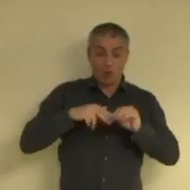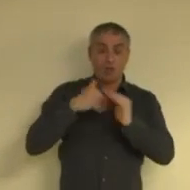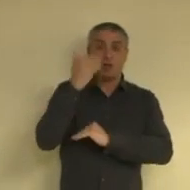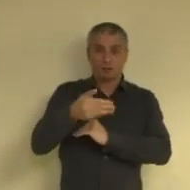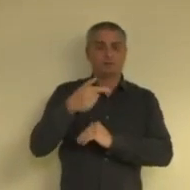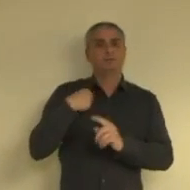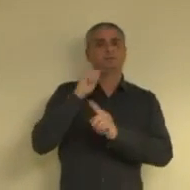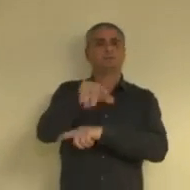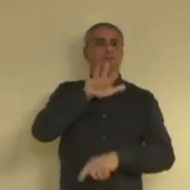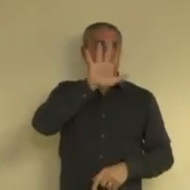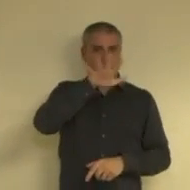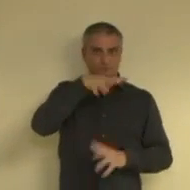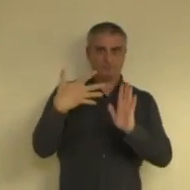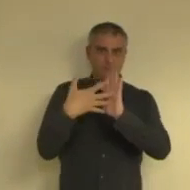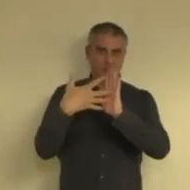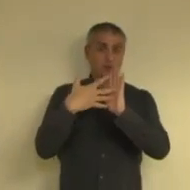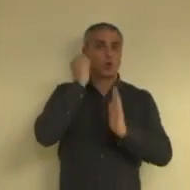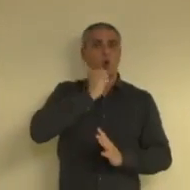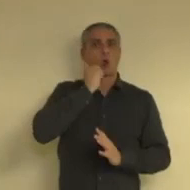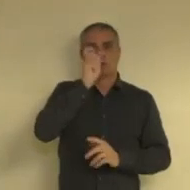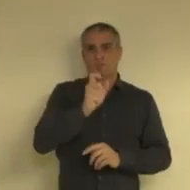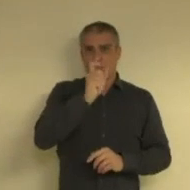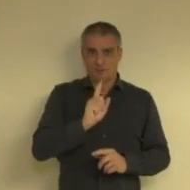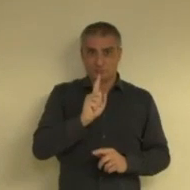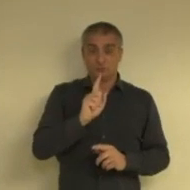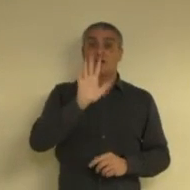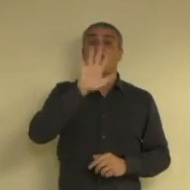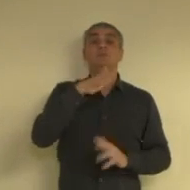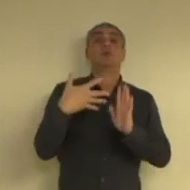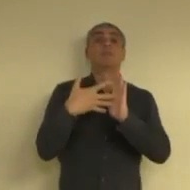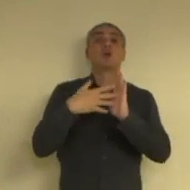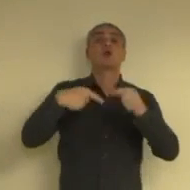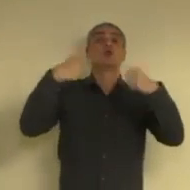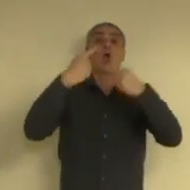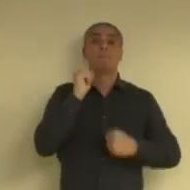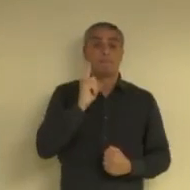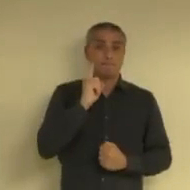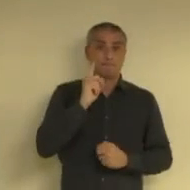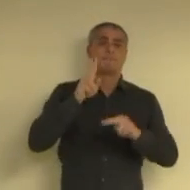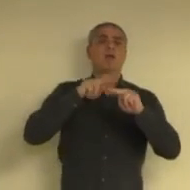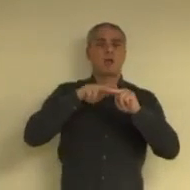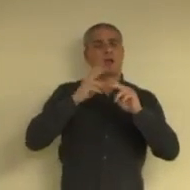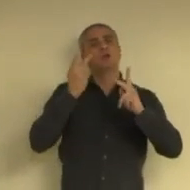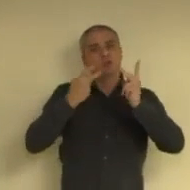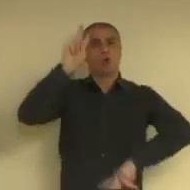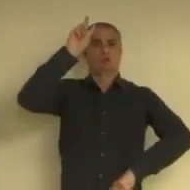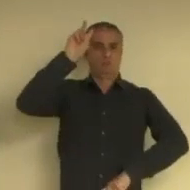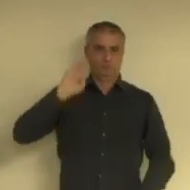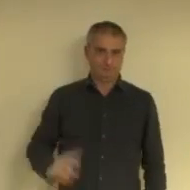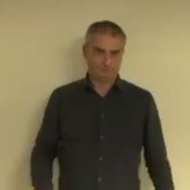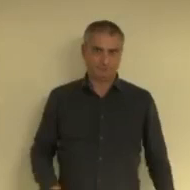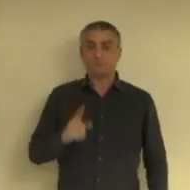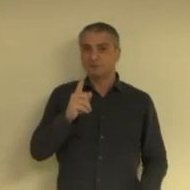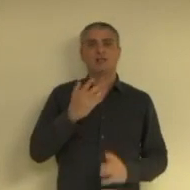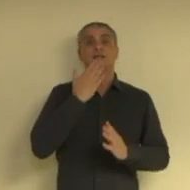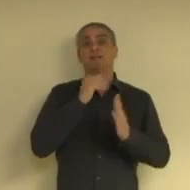מכן נגיע ל-5,000 בדיקות יומיות לנפש, או 5,000 בדיקות יומיות, ואחר כך לאף יותר.